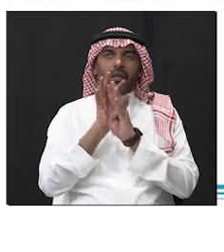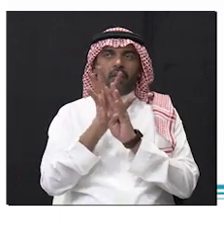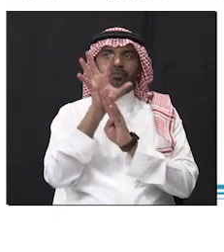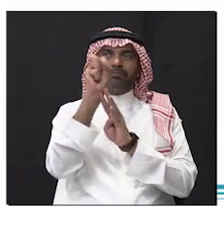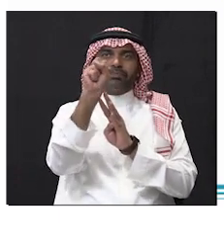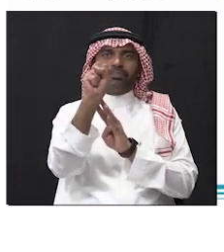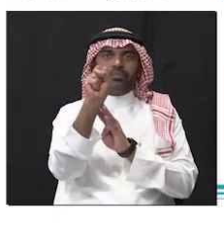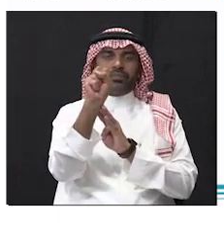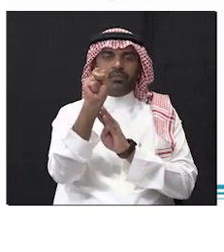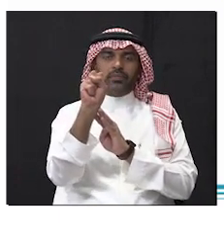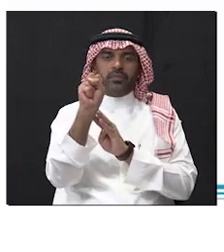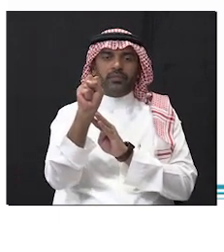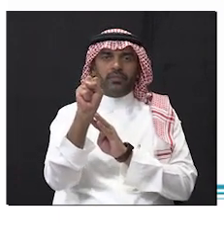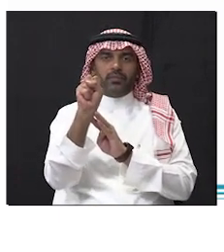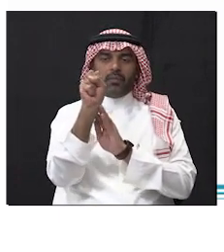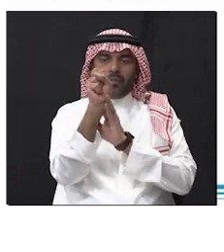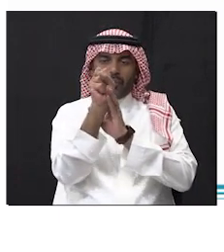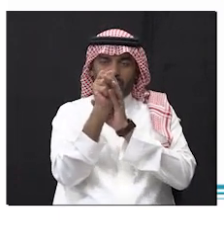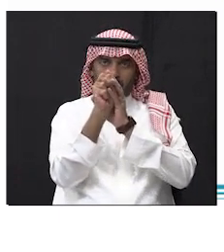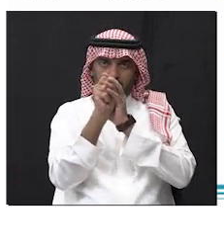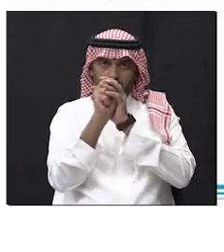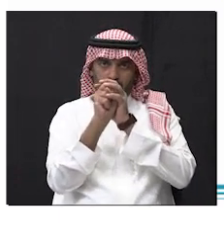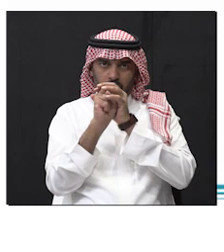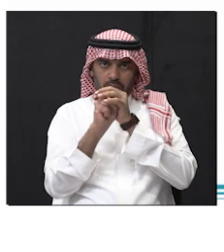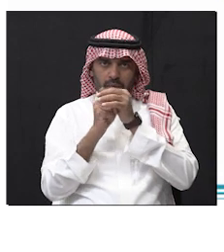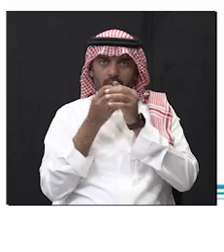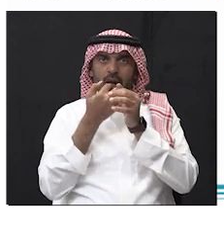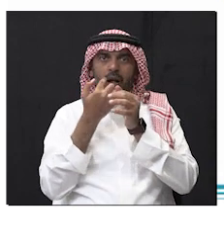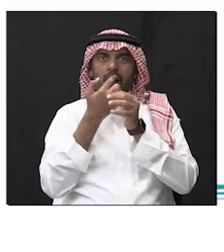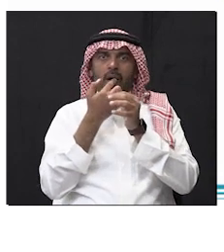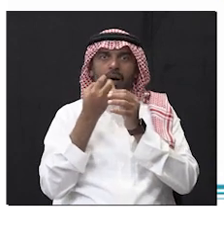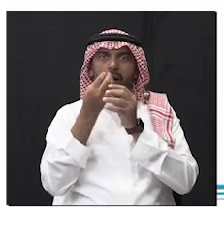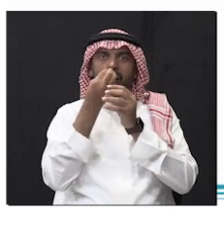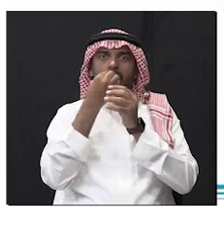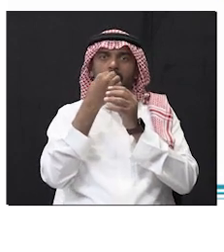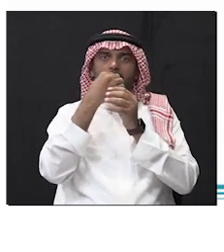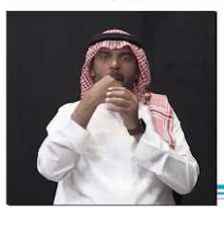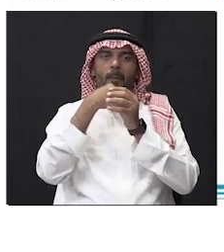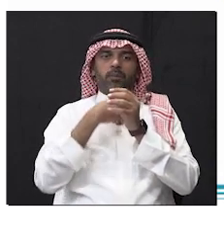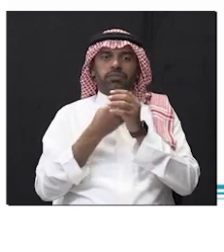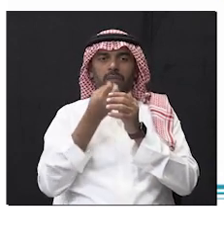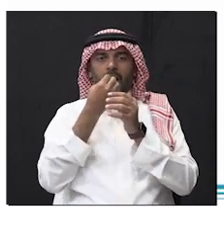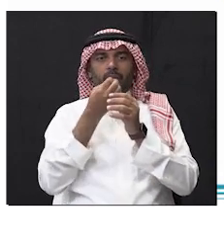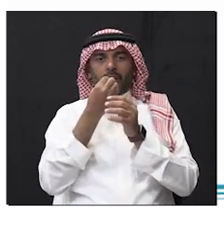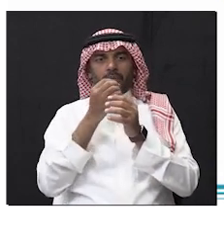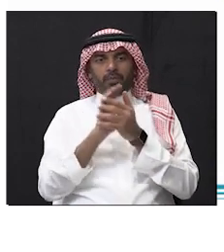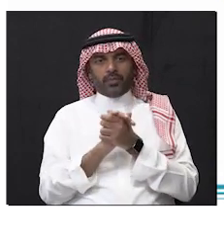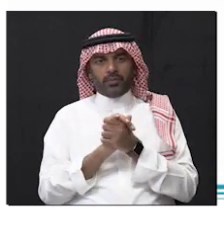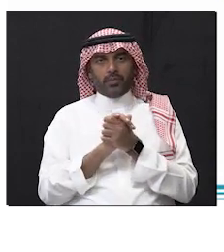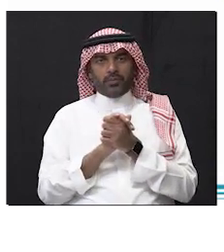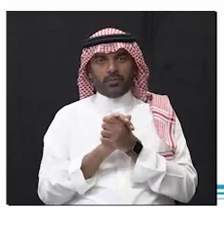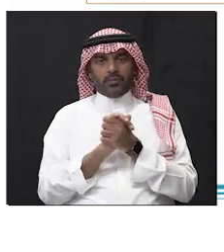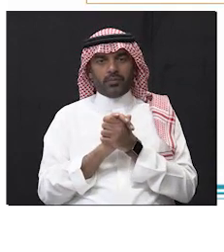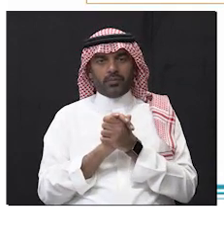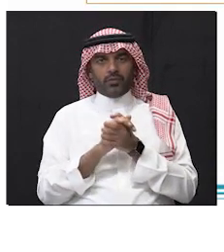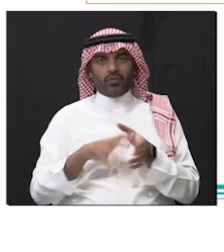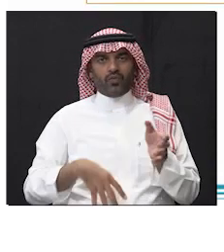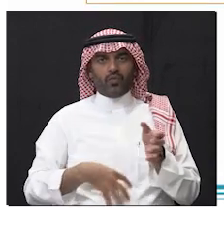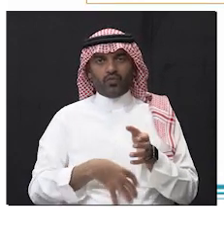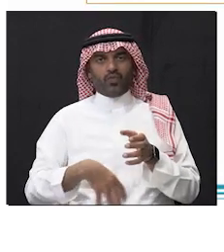بالفريسة وبعد ذلك تدخله عن طريق فتحة الفم ويتم الهضم داخل تجويف جسمها.